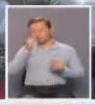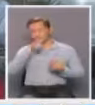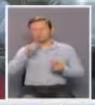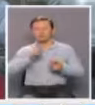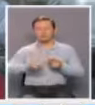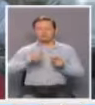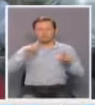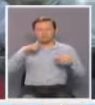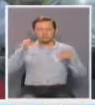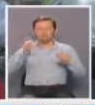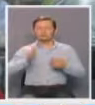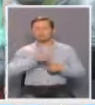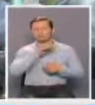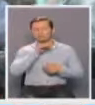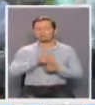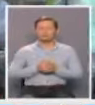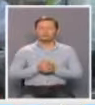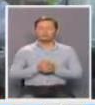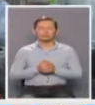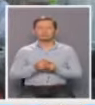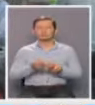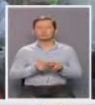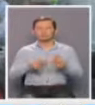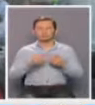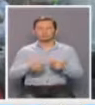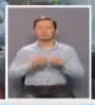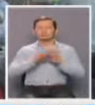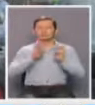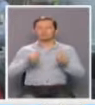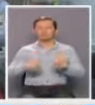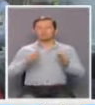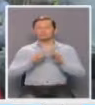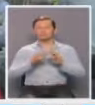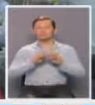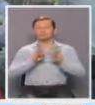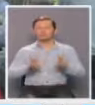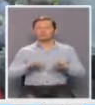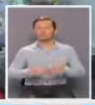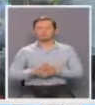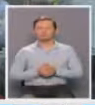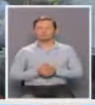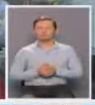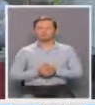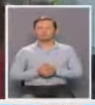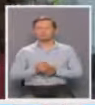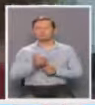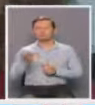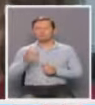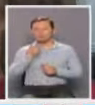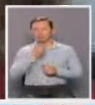баспақ. Бұл шаңырақ, киелі шаңырақ. Мына сіздер көріп